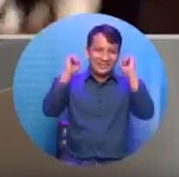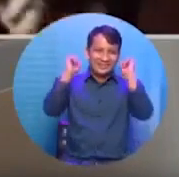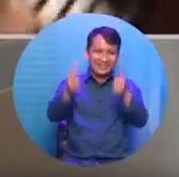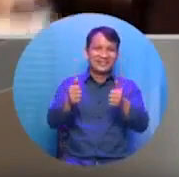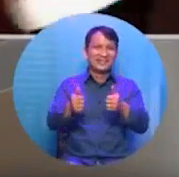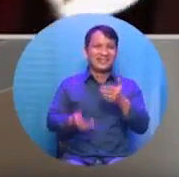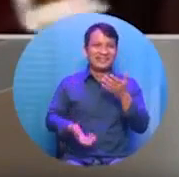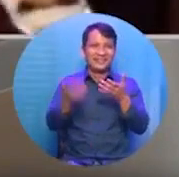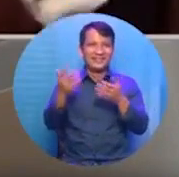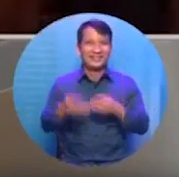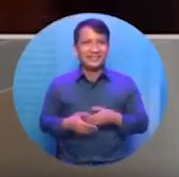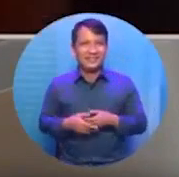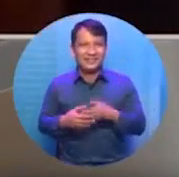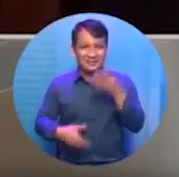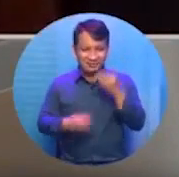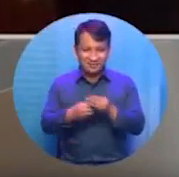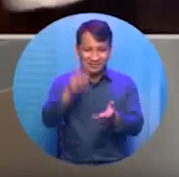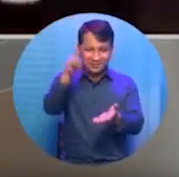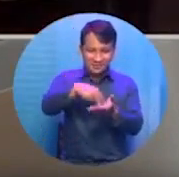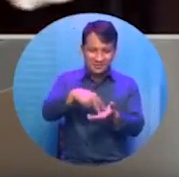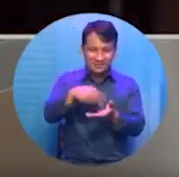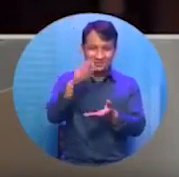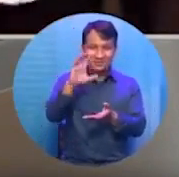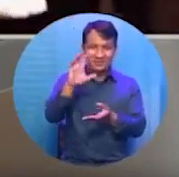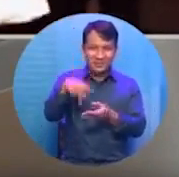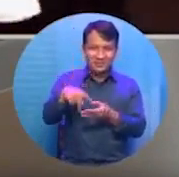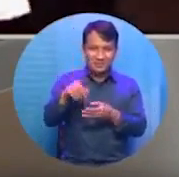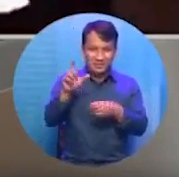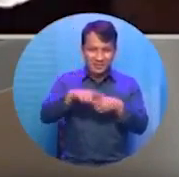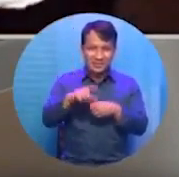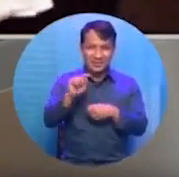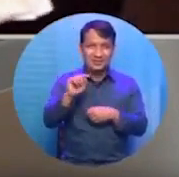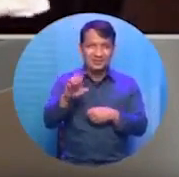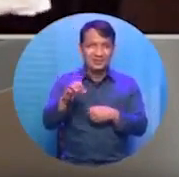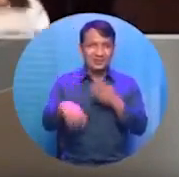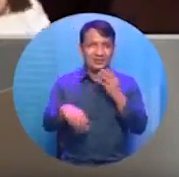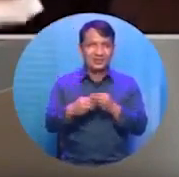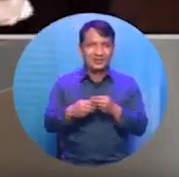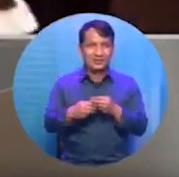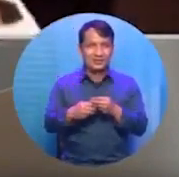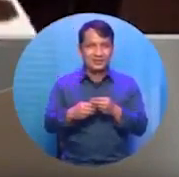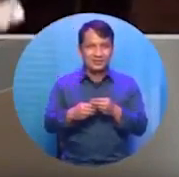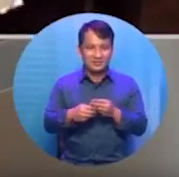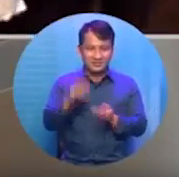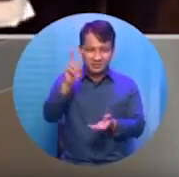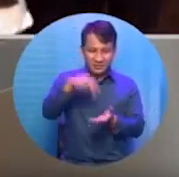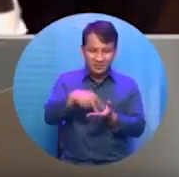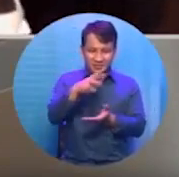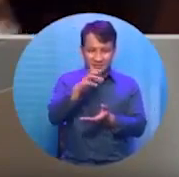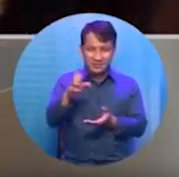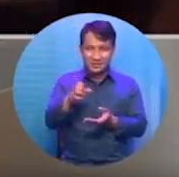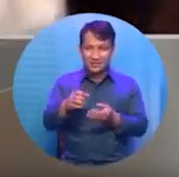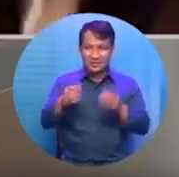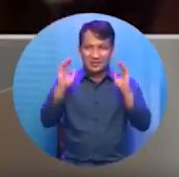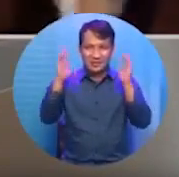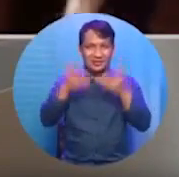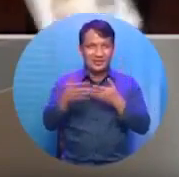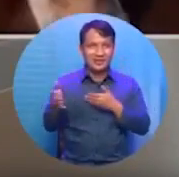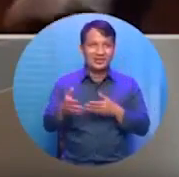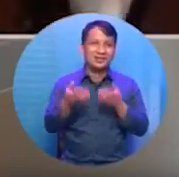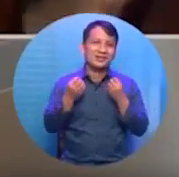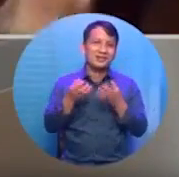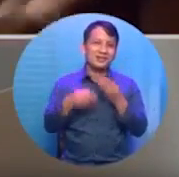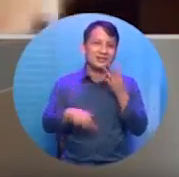Okay na. Oh, dagdag 2 points cellphone load galing sa TNT. Dahil dyan, 2 points cellphone load. Congratulations. Ang